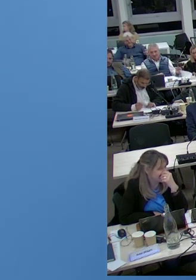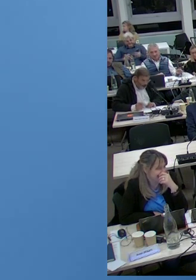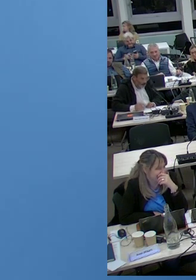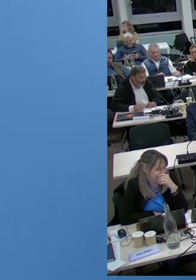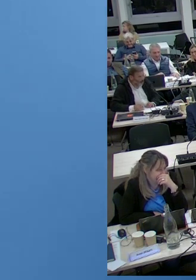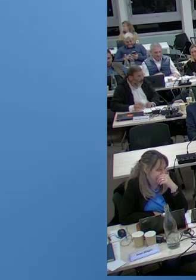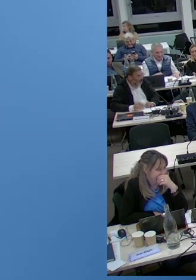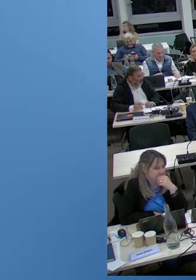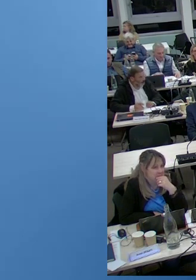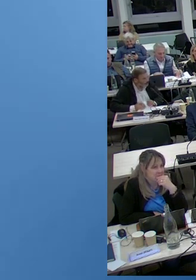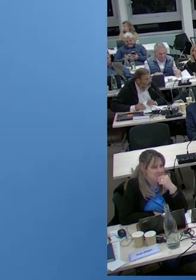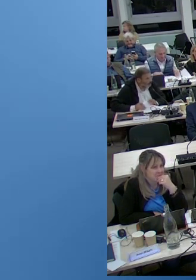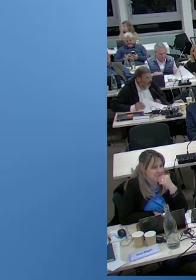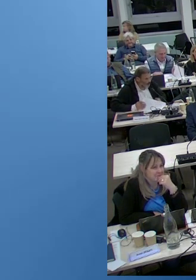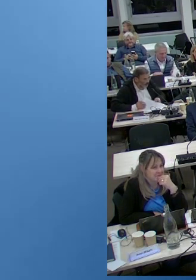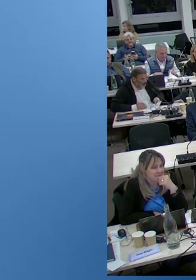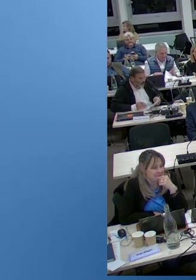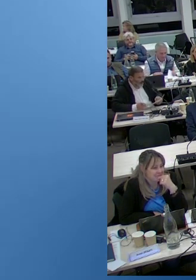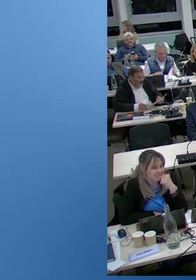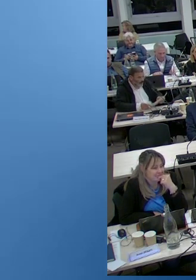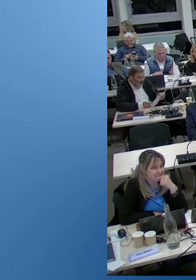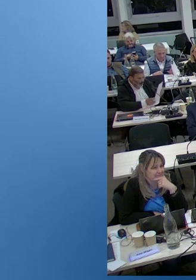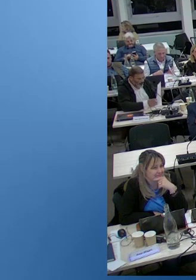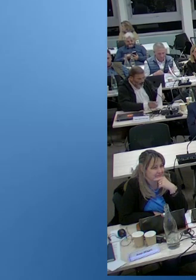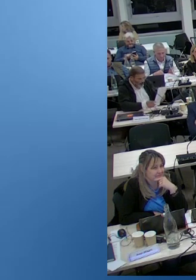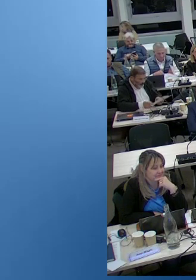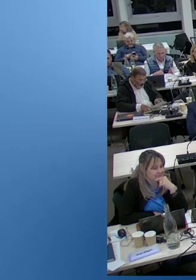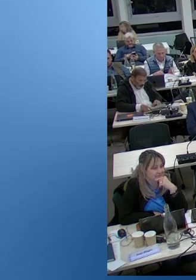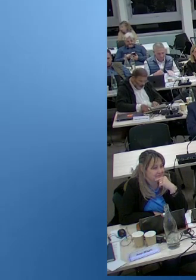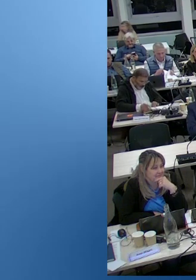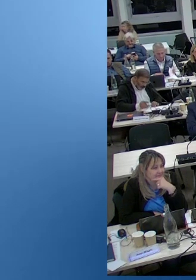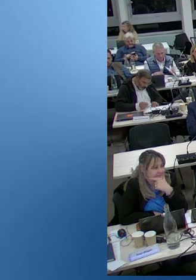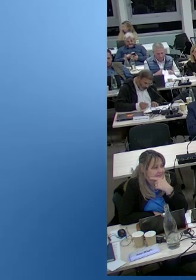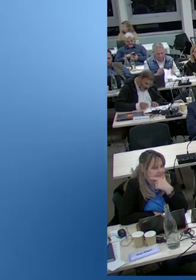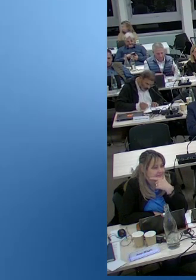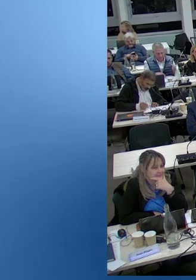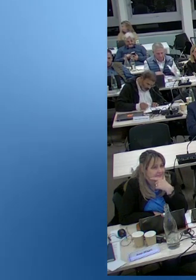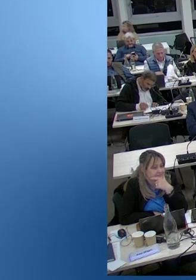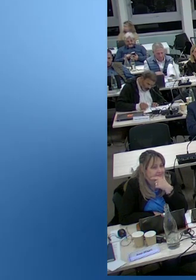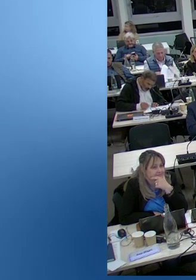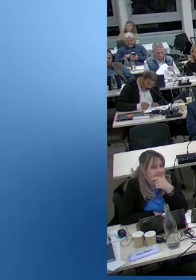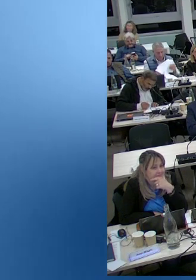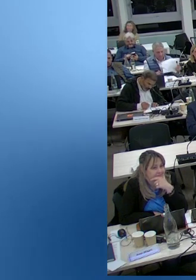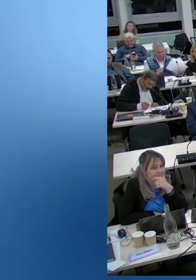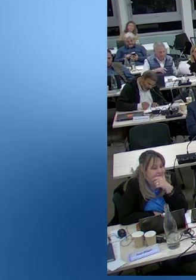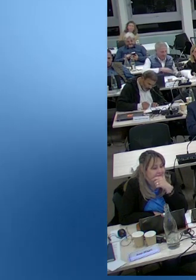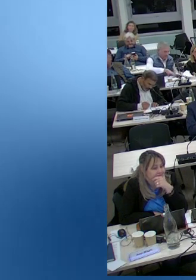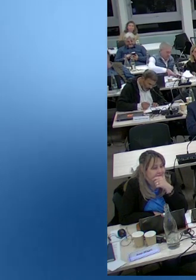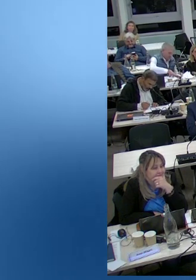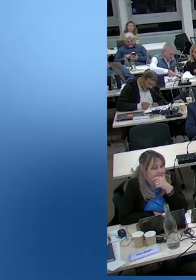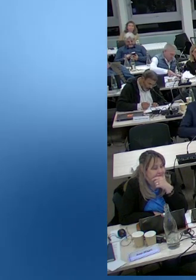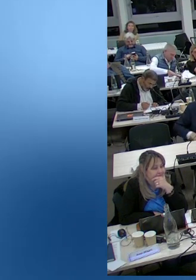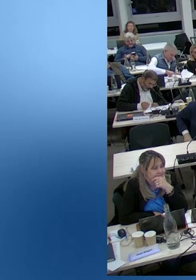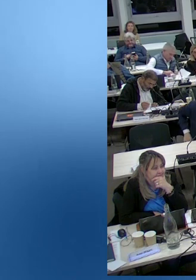elle porte sur l'adoption du schéma de promotion des achats socialement et écologiquement responsable de la ville de Grenoble le spazer dont certains ont